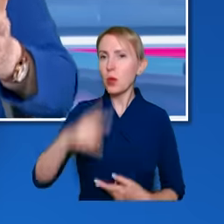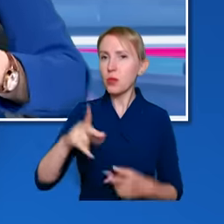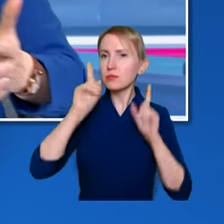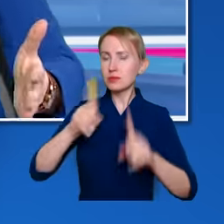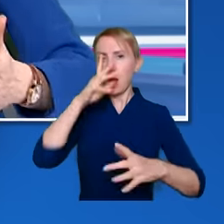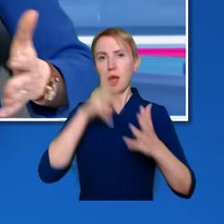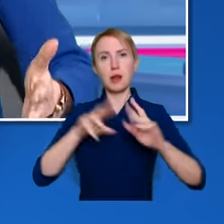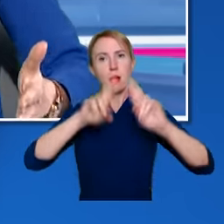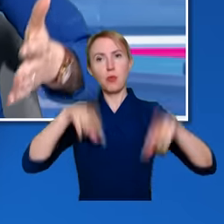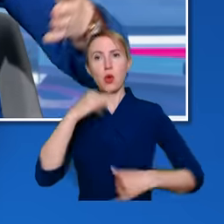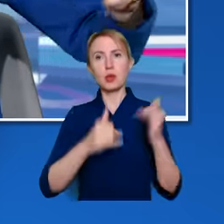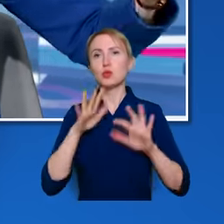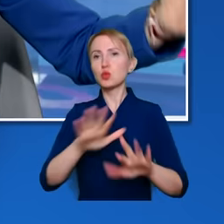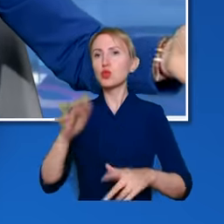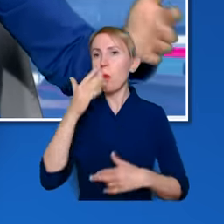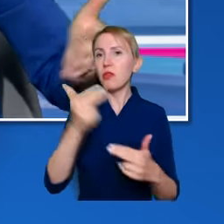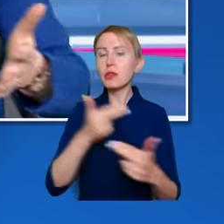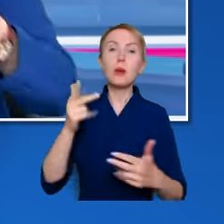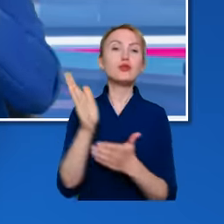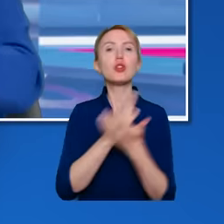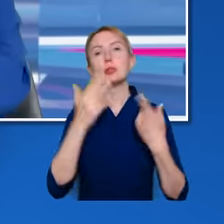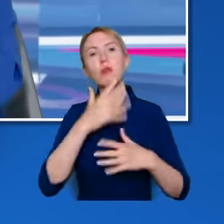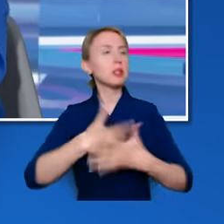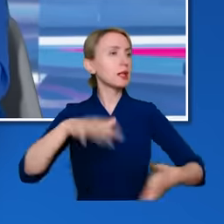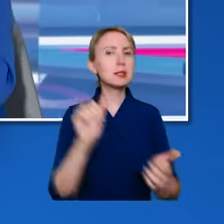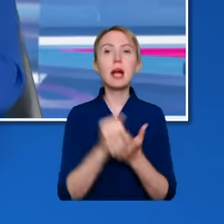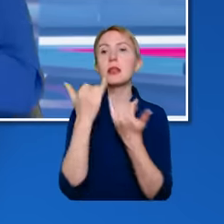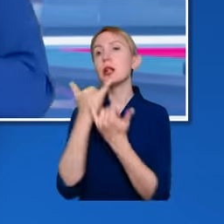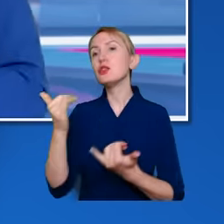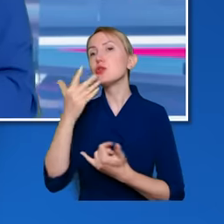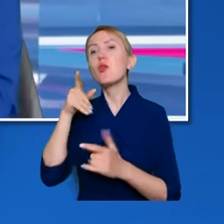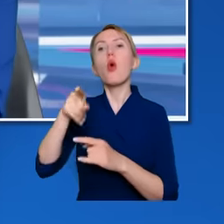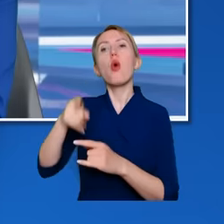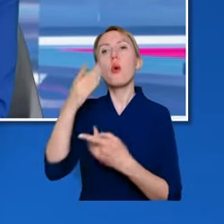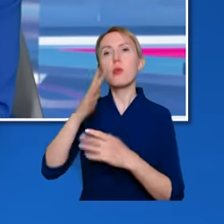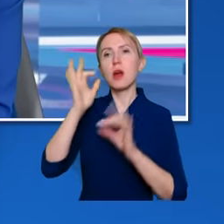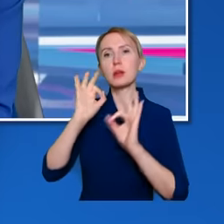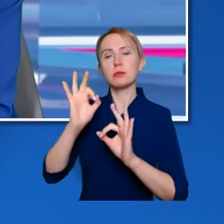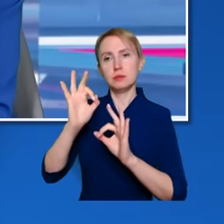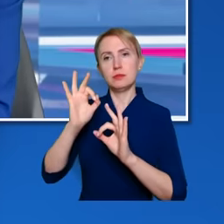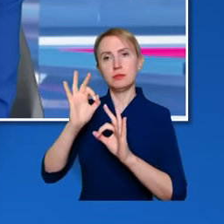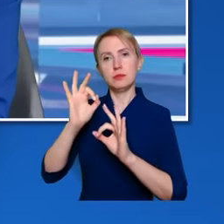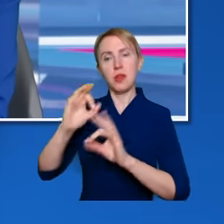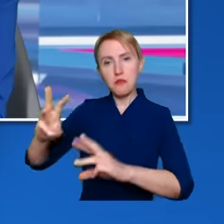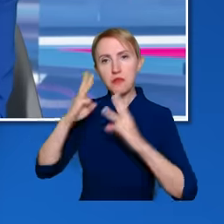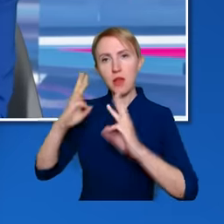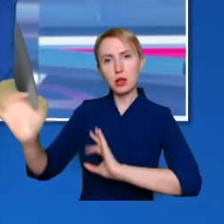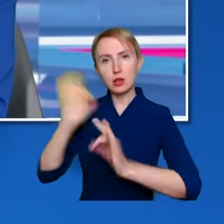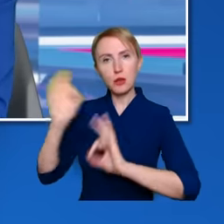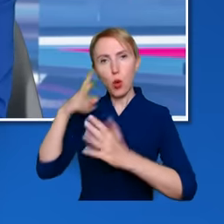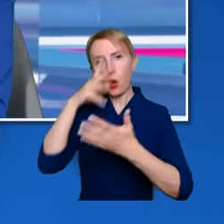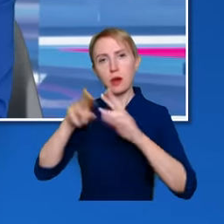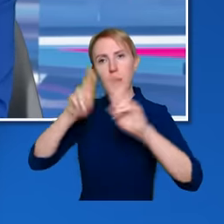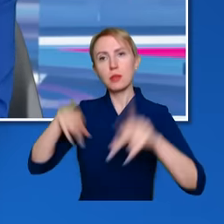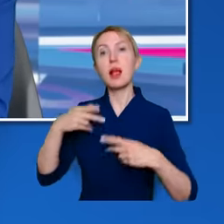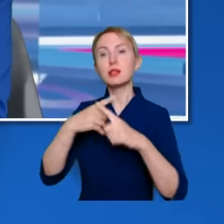raport, skoro się tyle o nim mówi? Jedni mówią jako skandal, drudzy mówią, tam są bardzo ważne informacje dla spółki